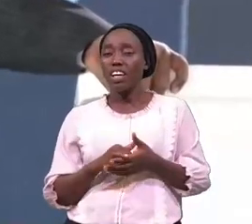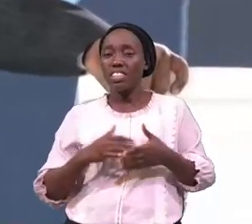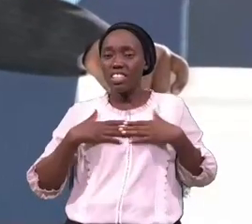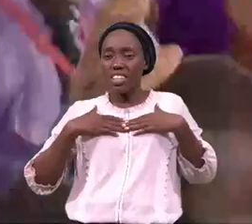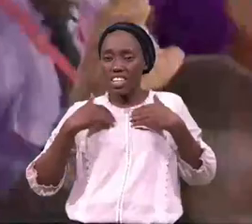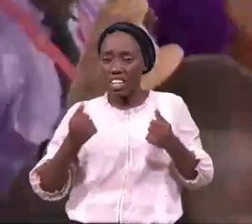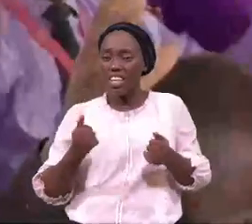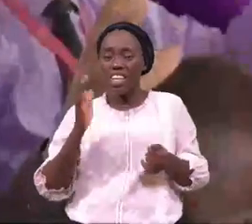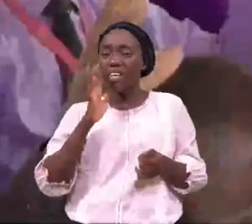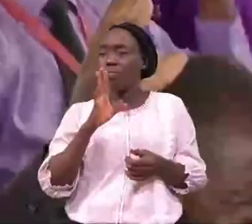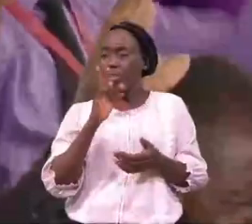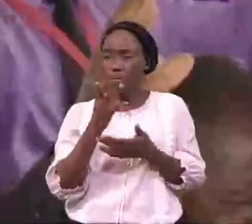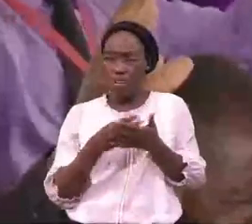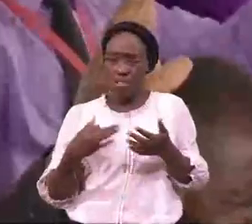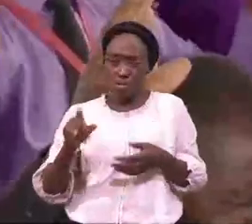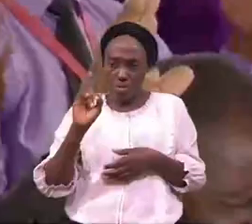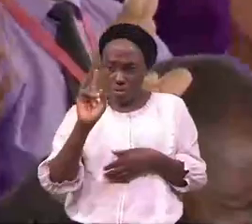Et cette guérison sera partout.